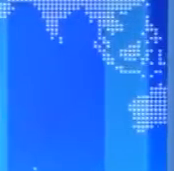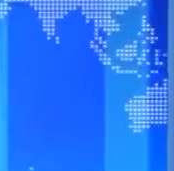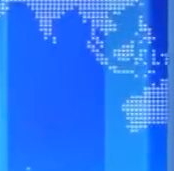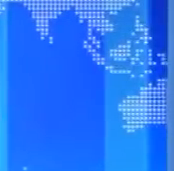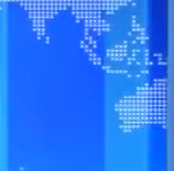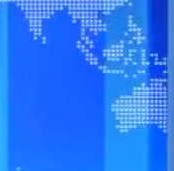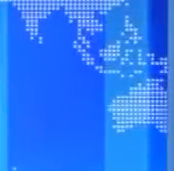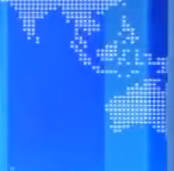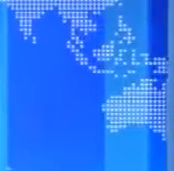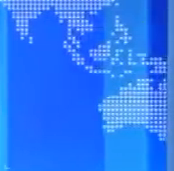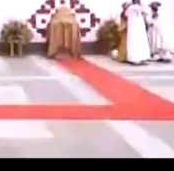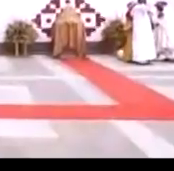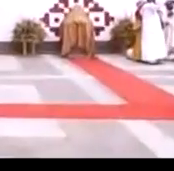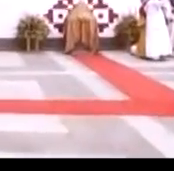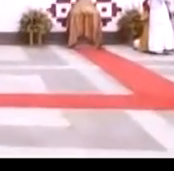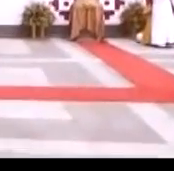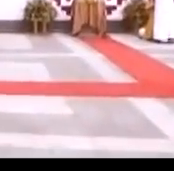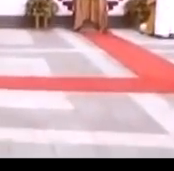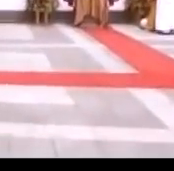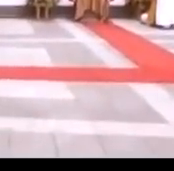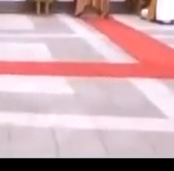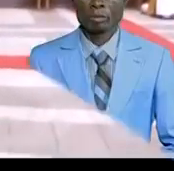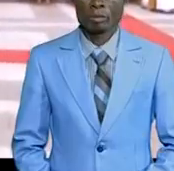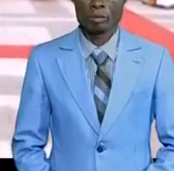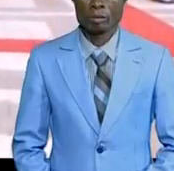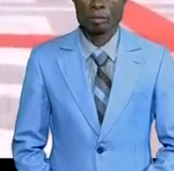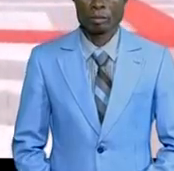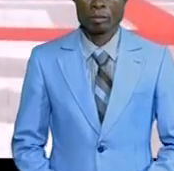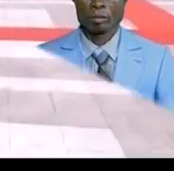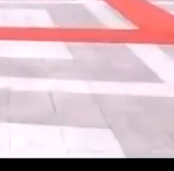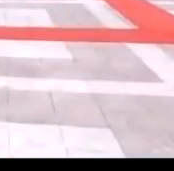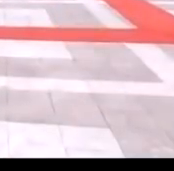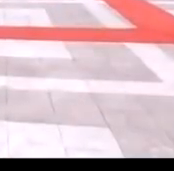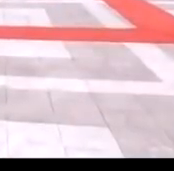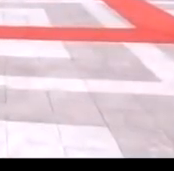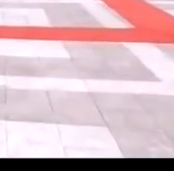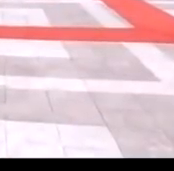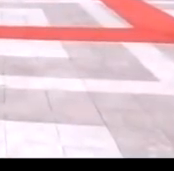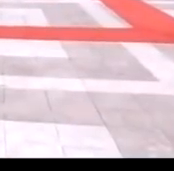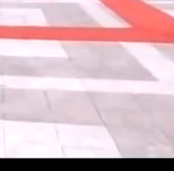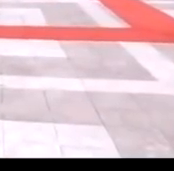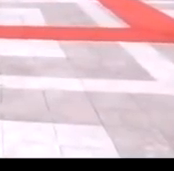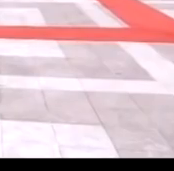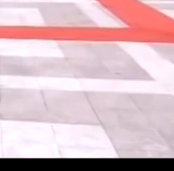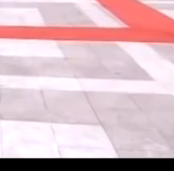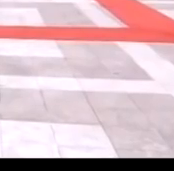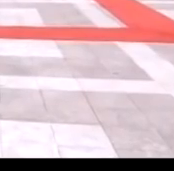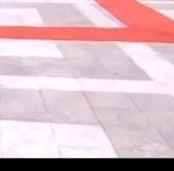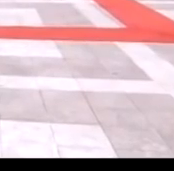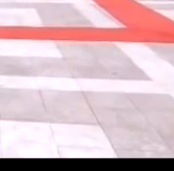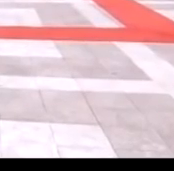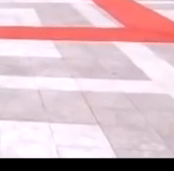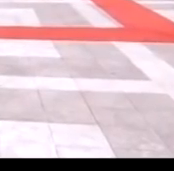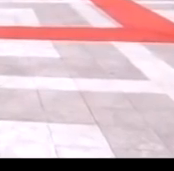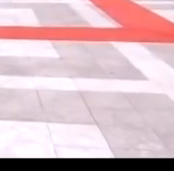Patrick Mukui est sur place. Timon, au cœur d'Accra, au Ghana, abrite le siège du secrétariat de l'ASLECAF, la zone des